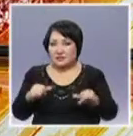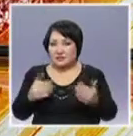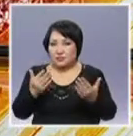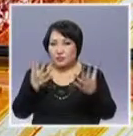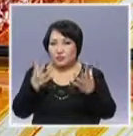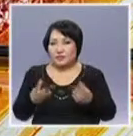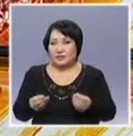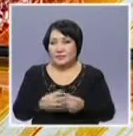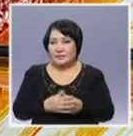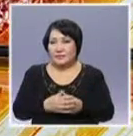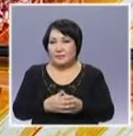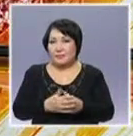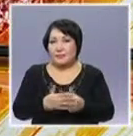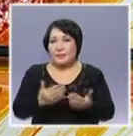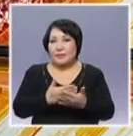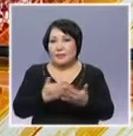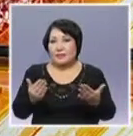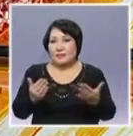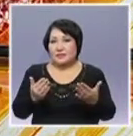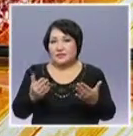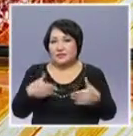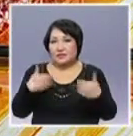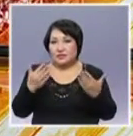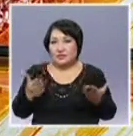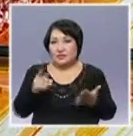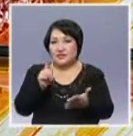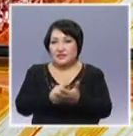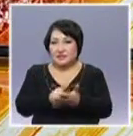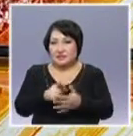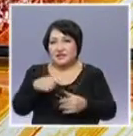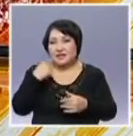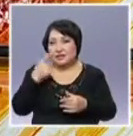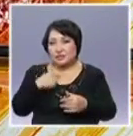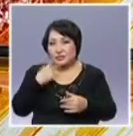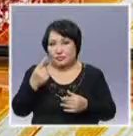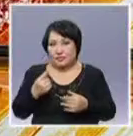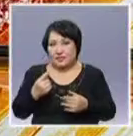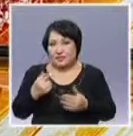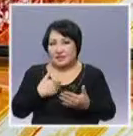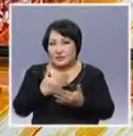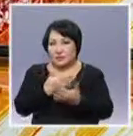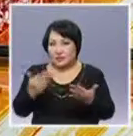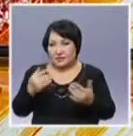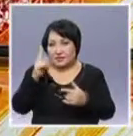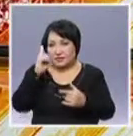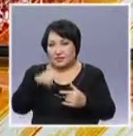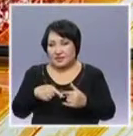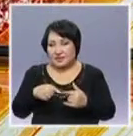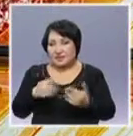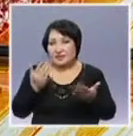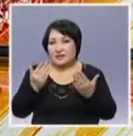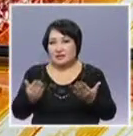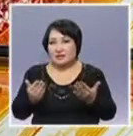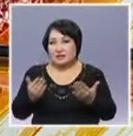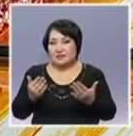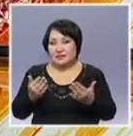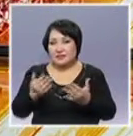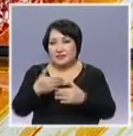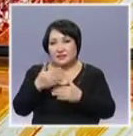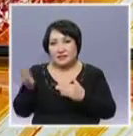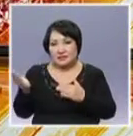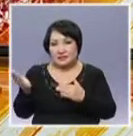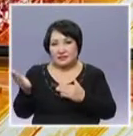жаңағы қойылып отырған міндеттемелерді айтып отырмын ғой. Енді өзіңіз білесіз, қазір мына сыртқы